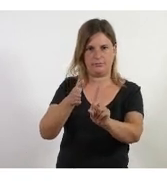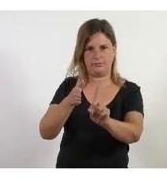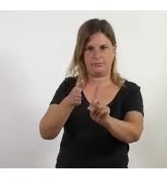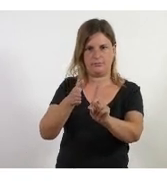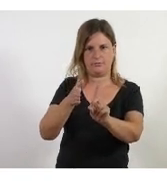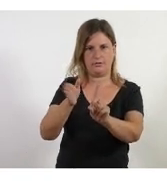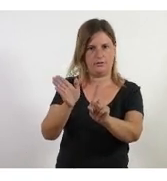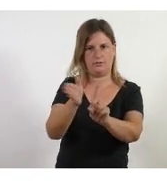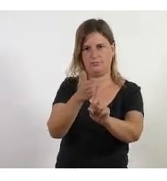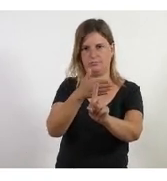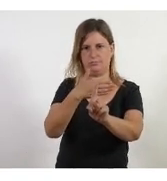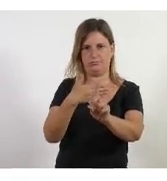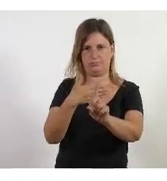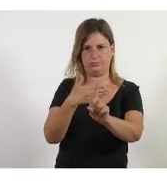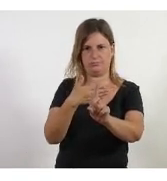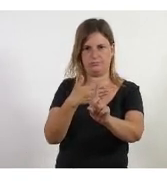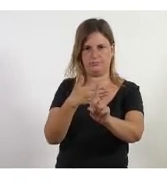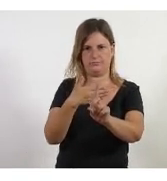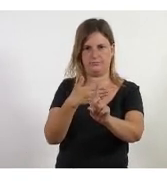tanca la porta